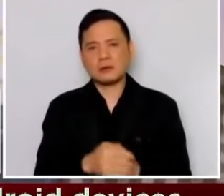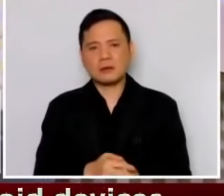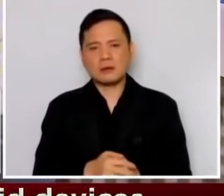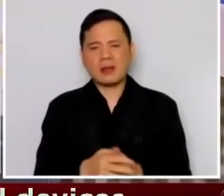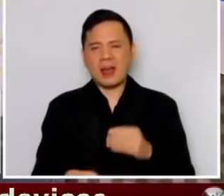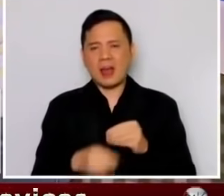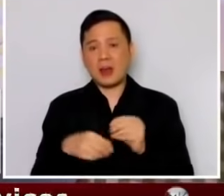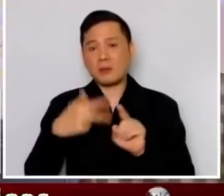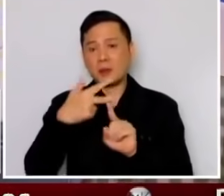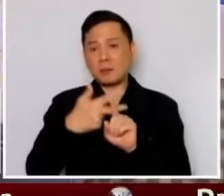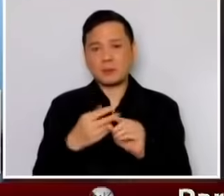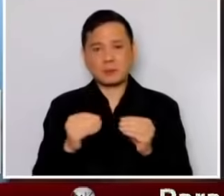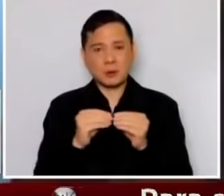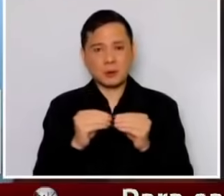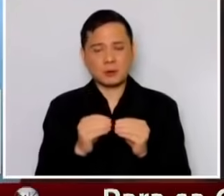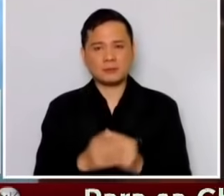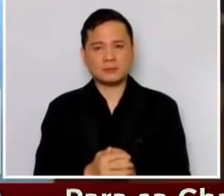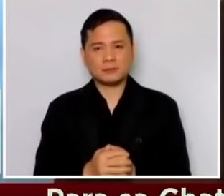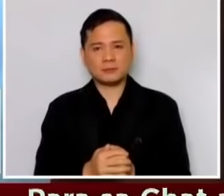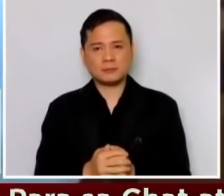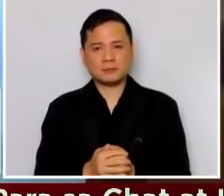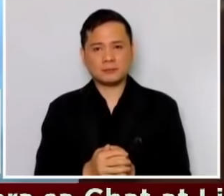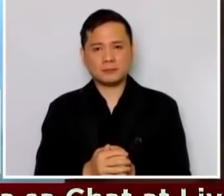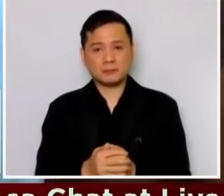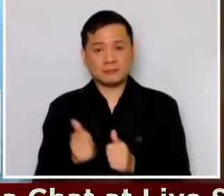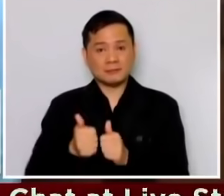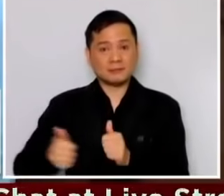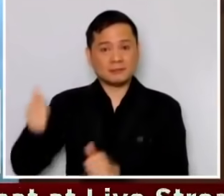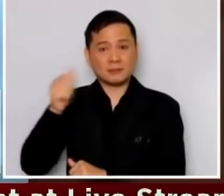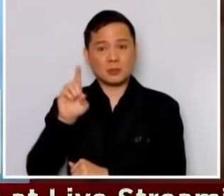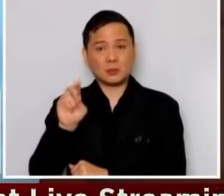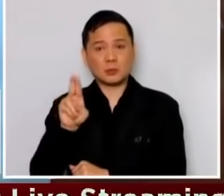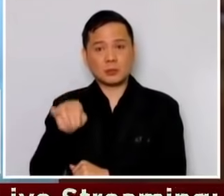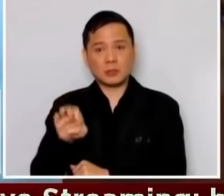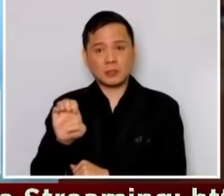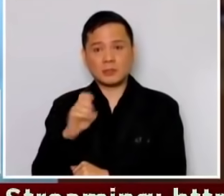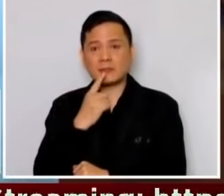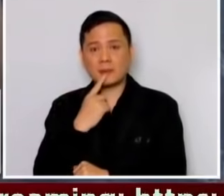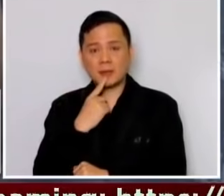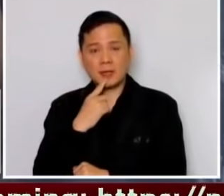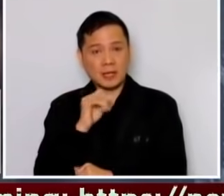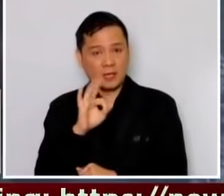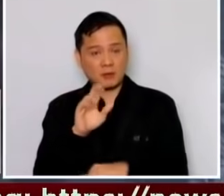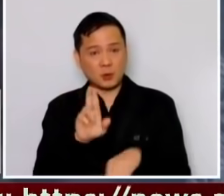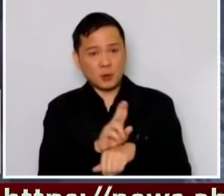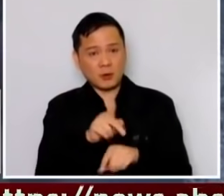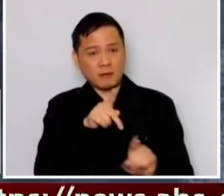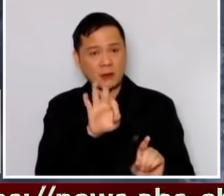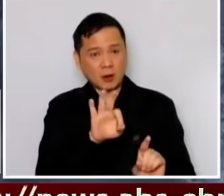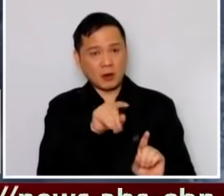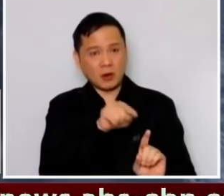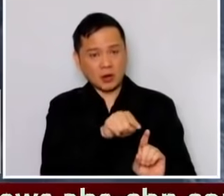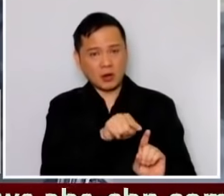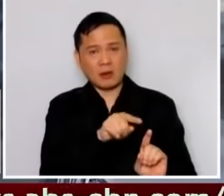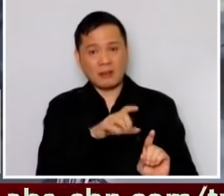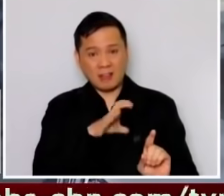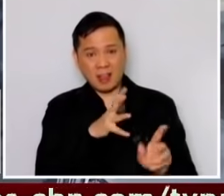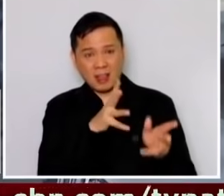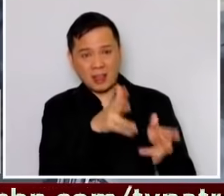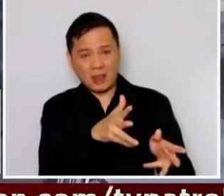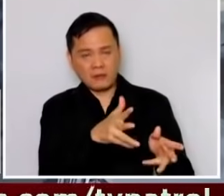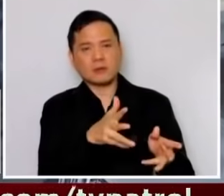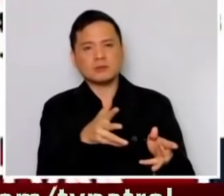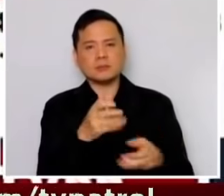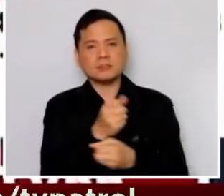Dahil dito, sinabi ni Health Secretary Francisco Duque na mapapanatiling ligtas ang mga bakuna na ibibigay sa publiko.